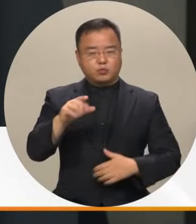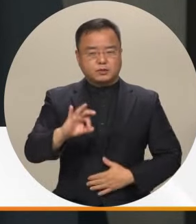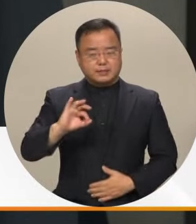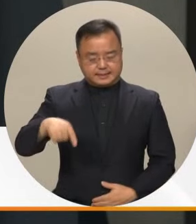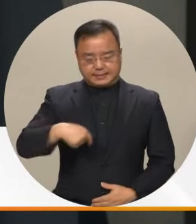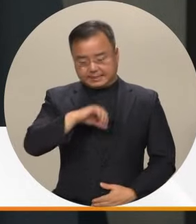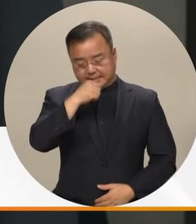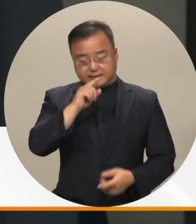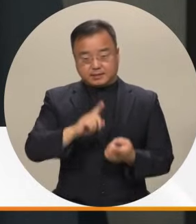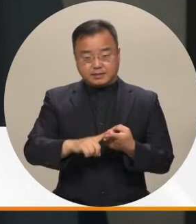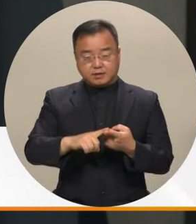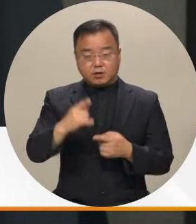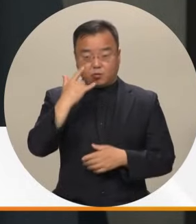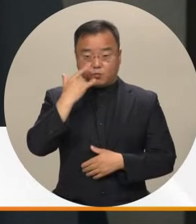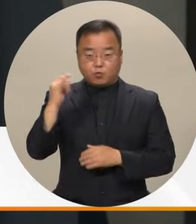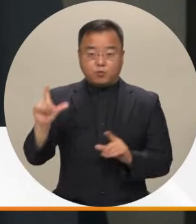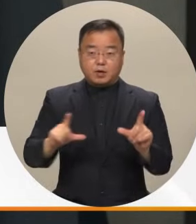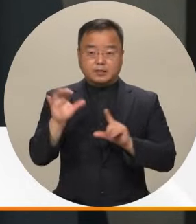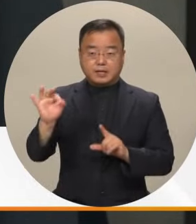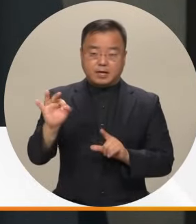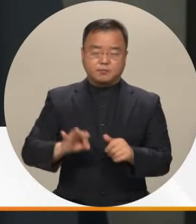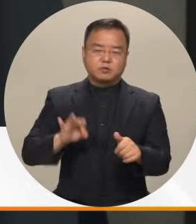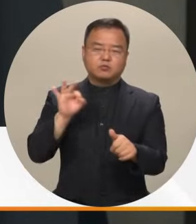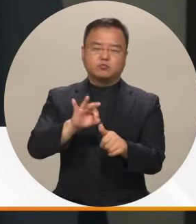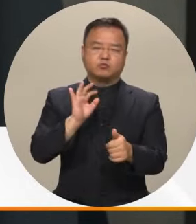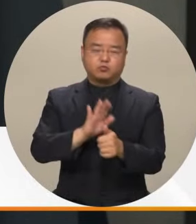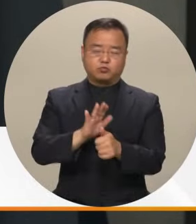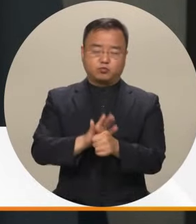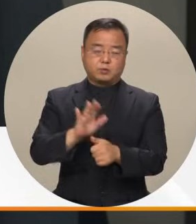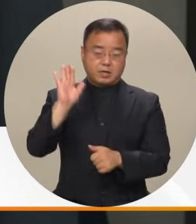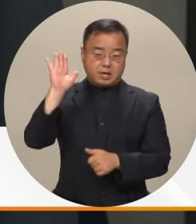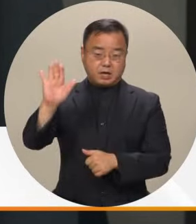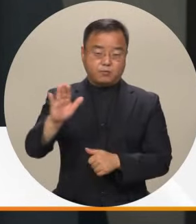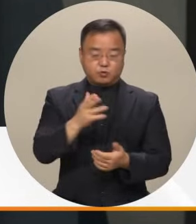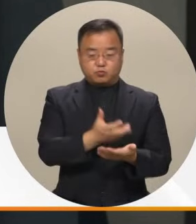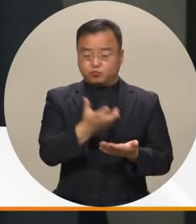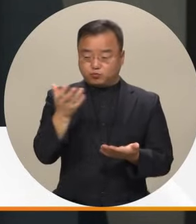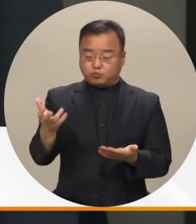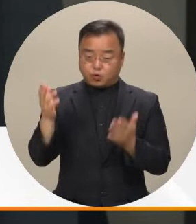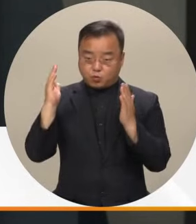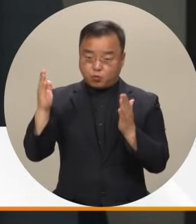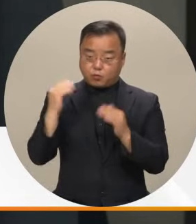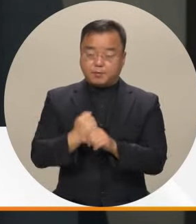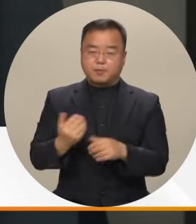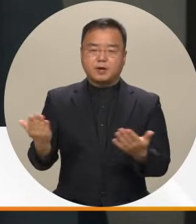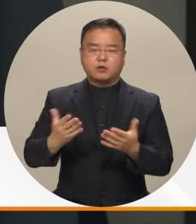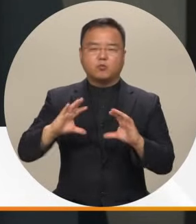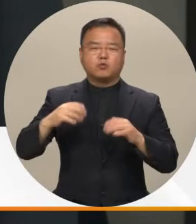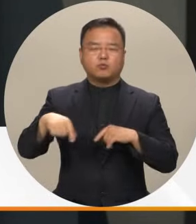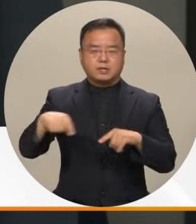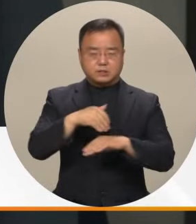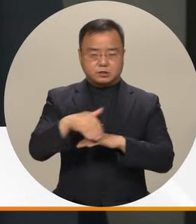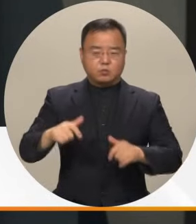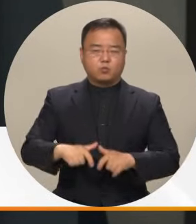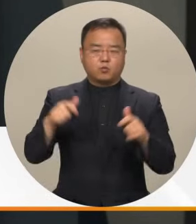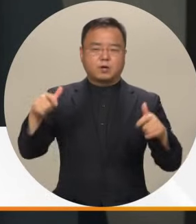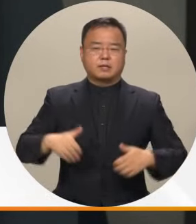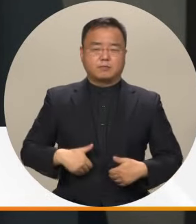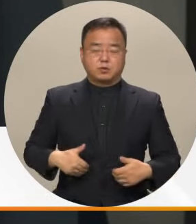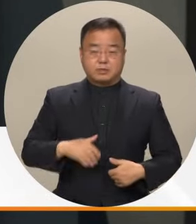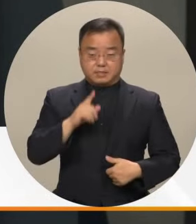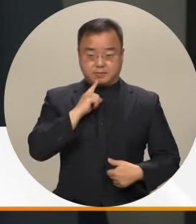학부모의 생활비 등을 지원했던만큼 차제 농촌유학을 국가 정책으로 확대해야 한다는 주장이 나온 건데요 모두 세